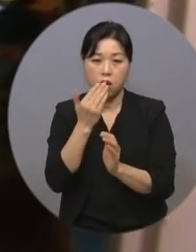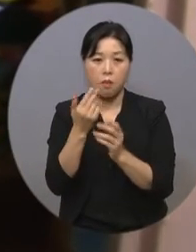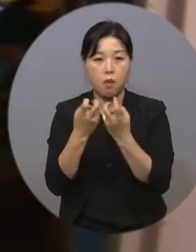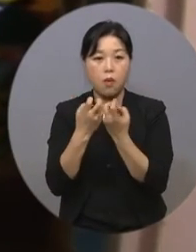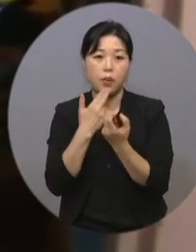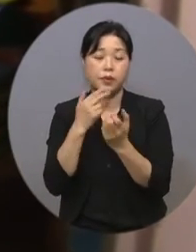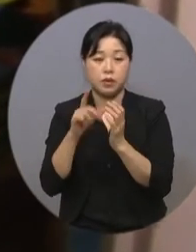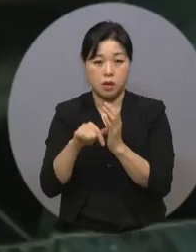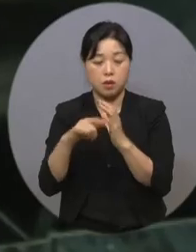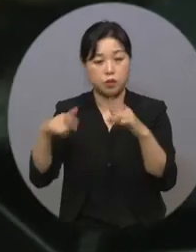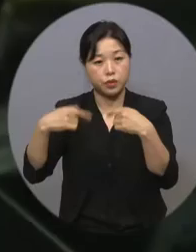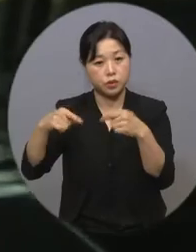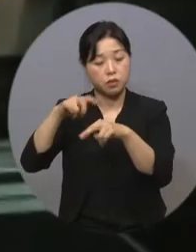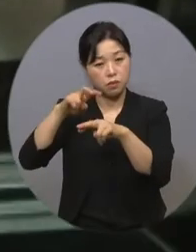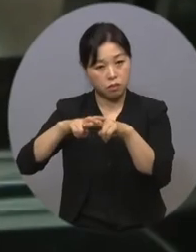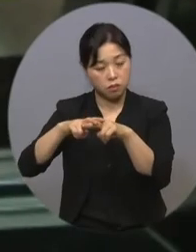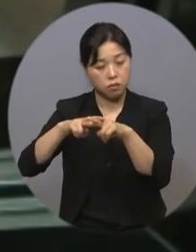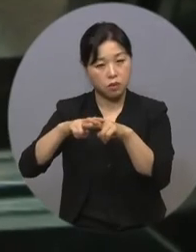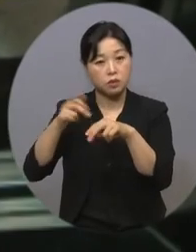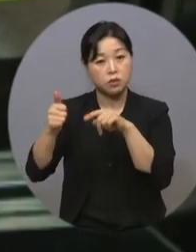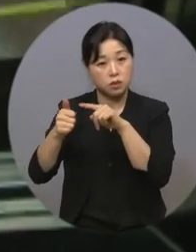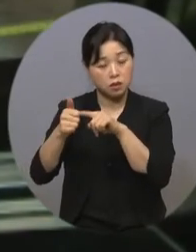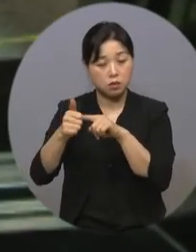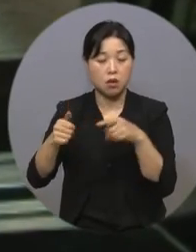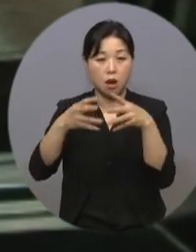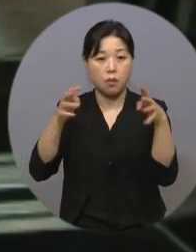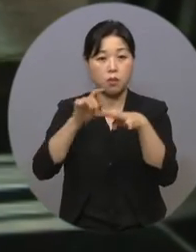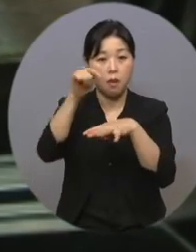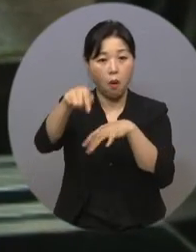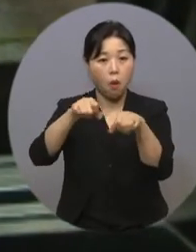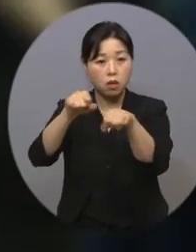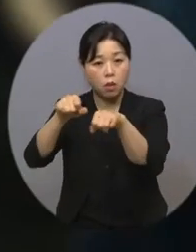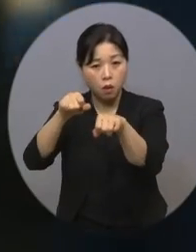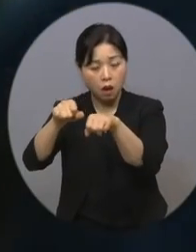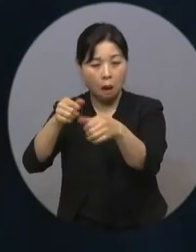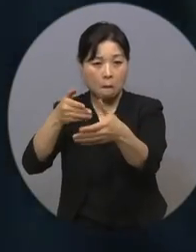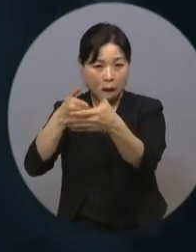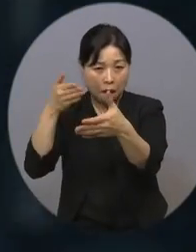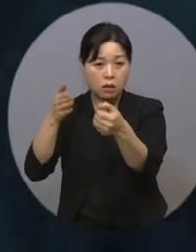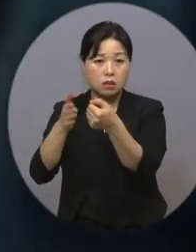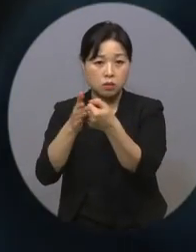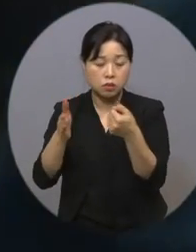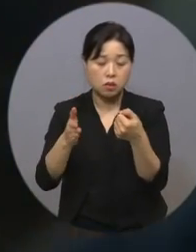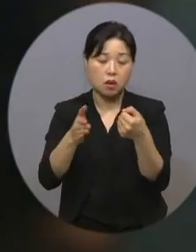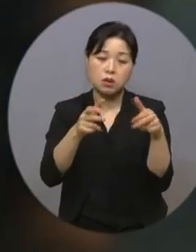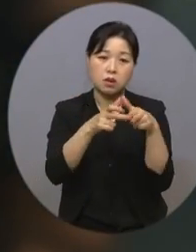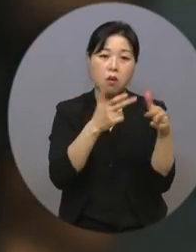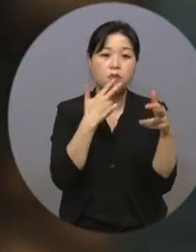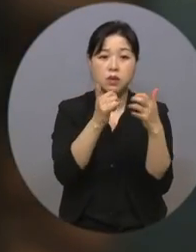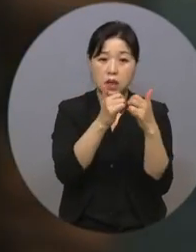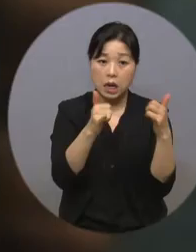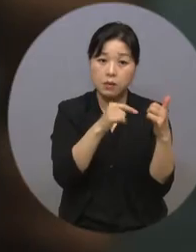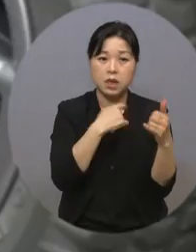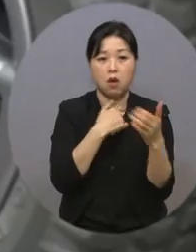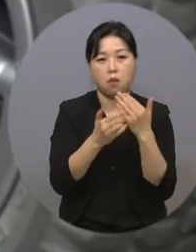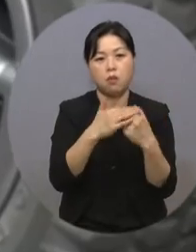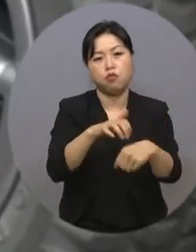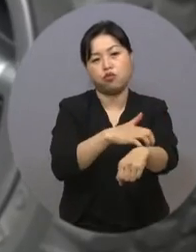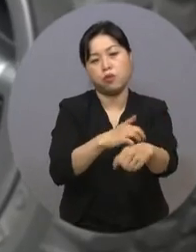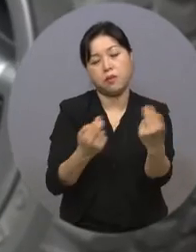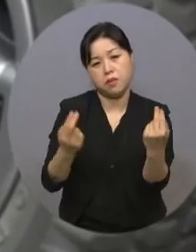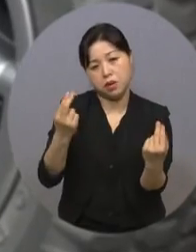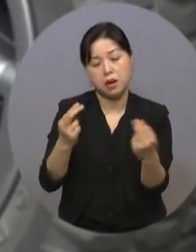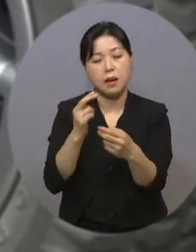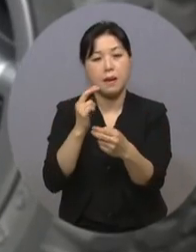이용하는 피해자는 외부 출입이 원천적으로 차단 된다는 점에서 귀 장애인이 경험하는 불편해 비해 그 피해 정도가